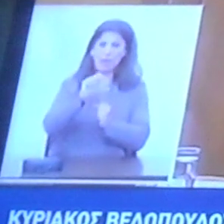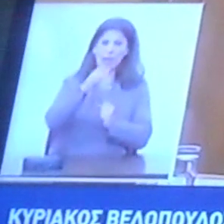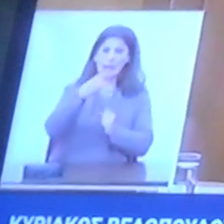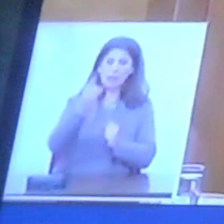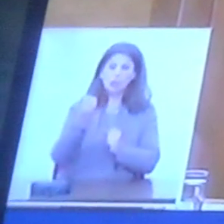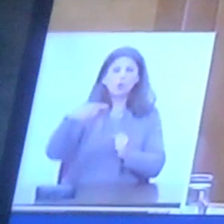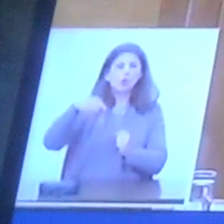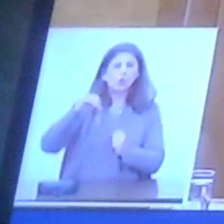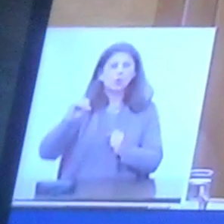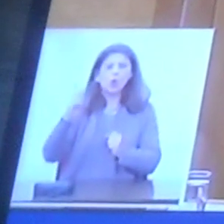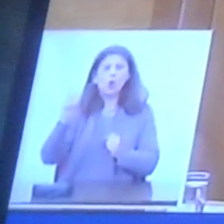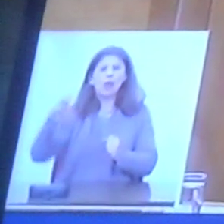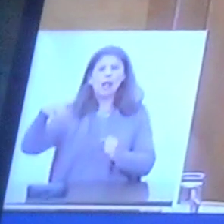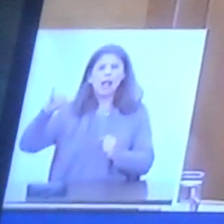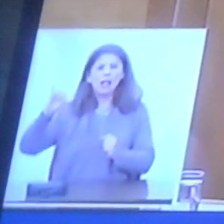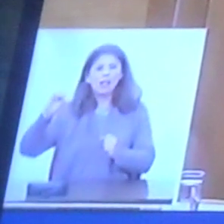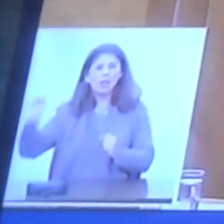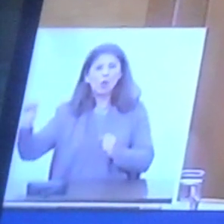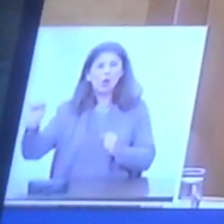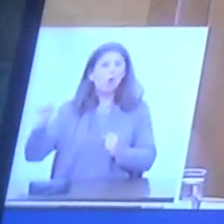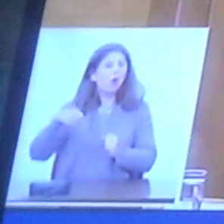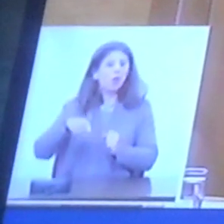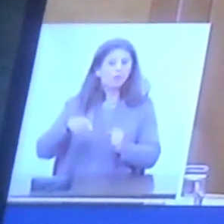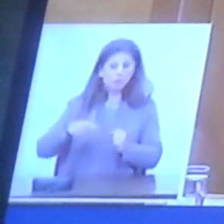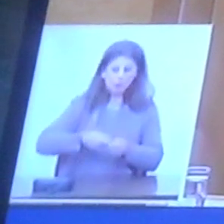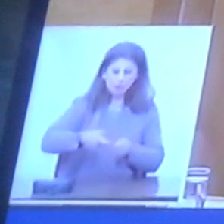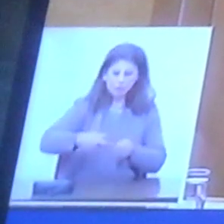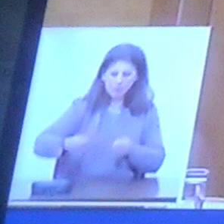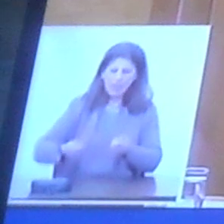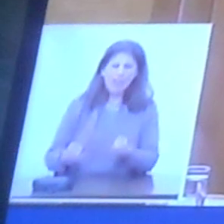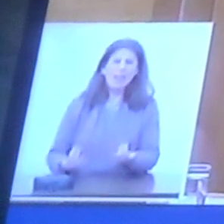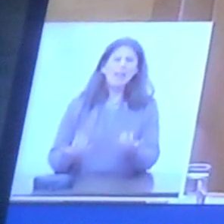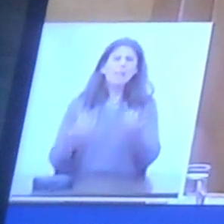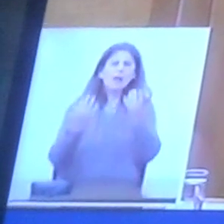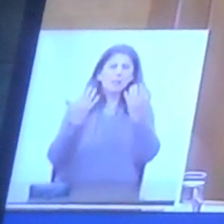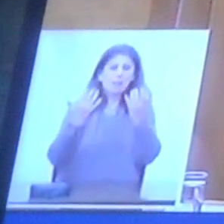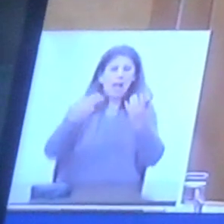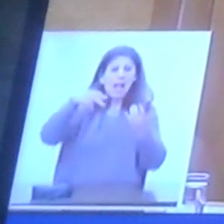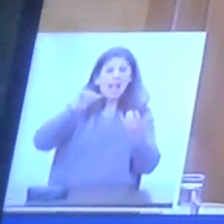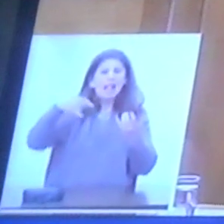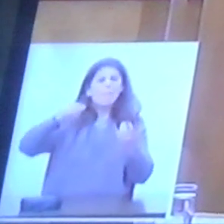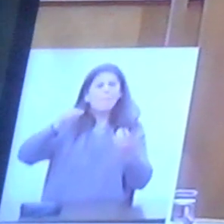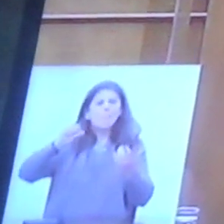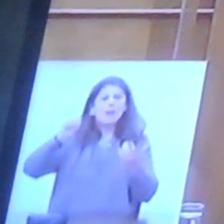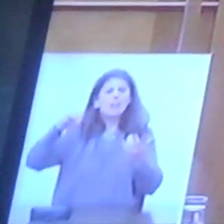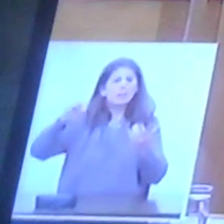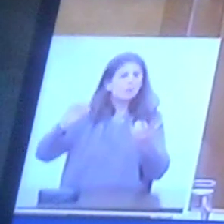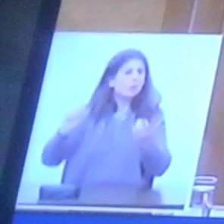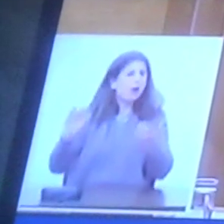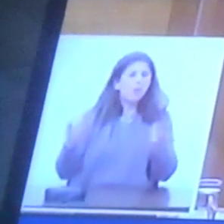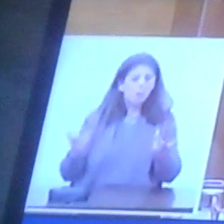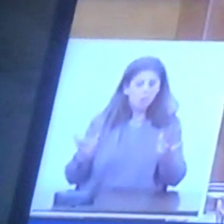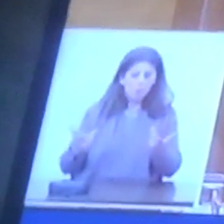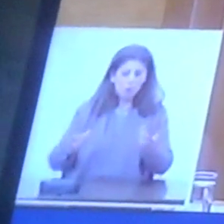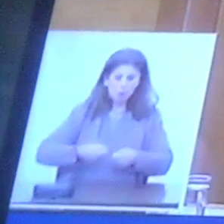κάλιο. Με βάση την αμμονία. Όλα αυτά προέρχονται από Ρωσία και Ουκρανία. Ξέρετε τα λοιπάσματα προέρχονται από εκεί. Πώς θα καλλιεργήσει ο αγρότης, αν